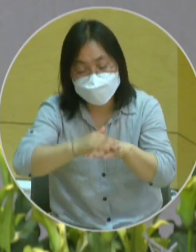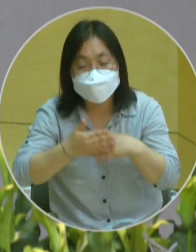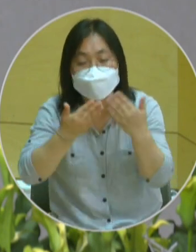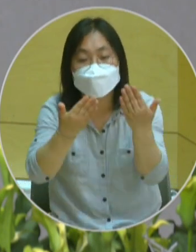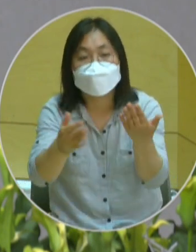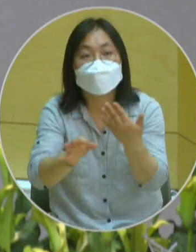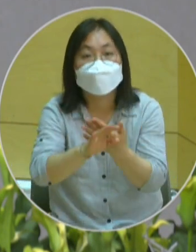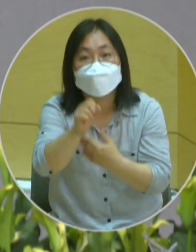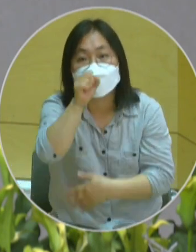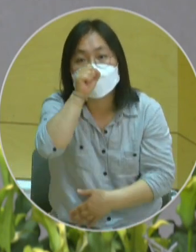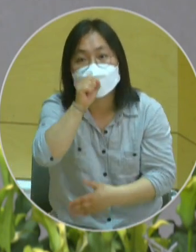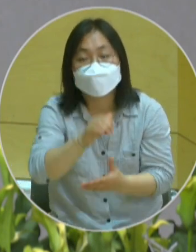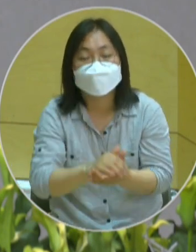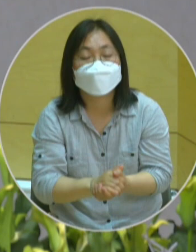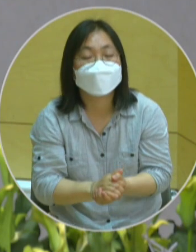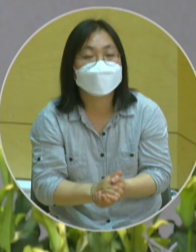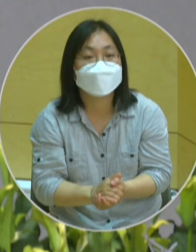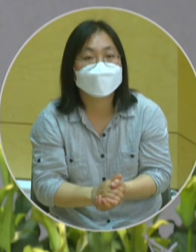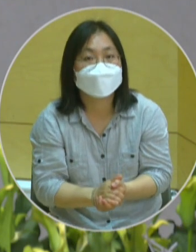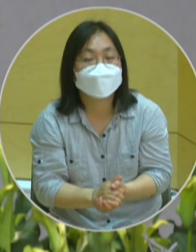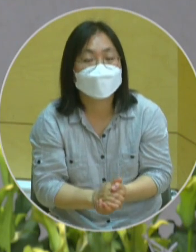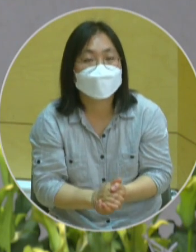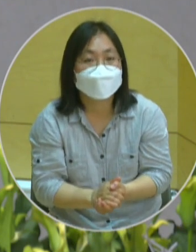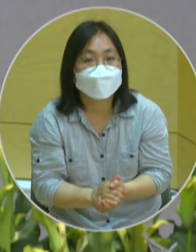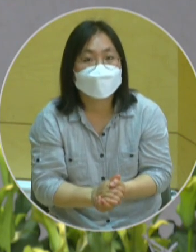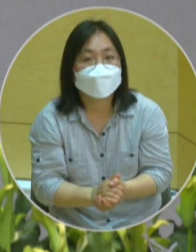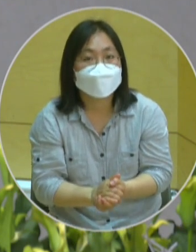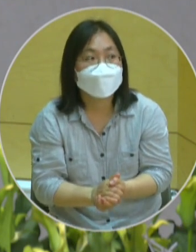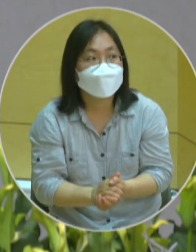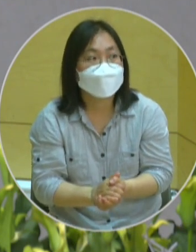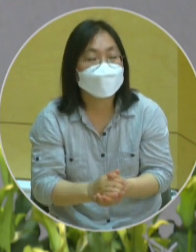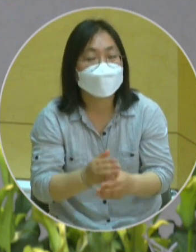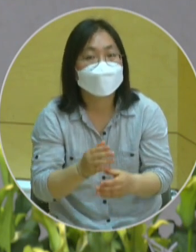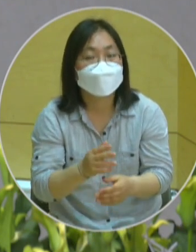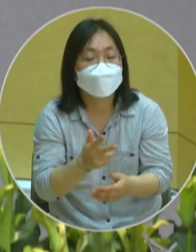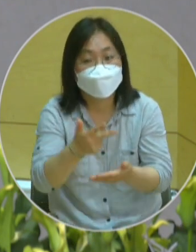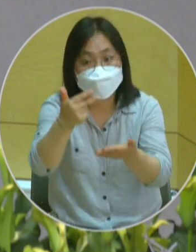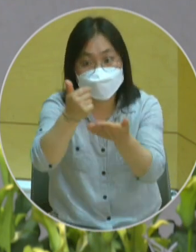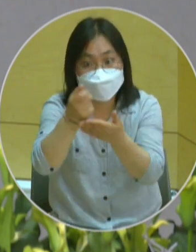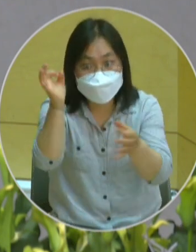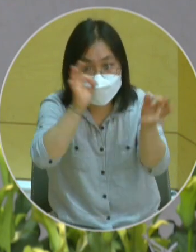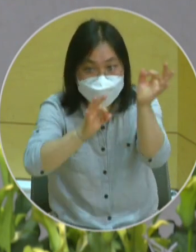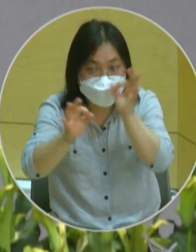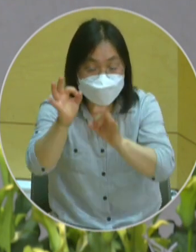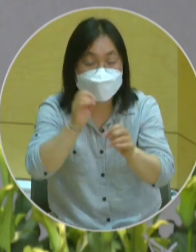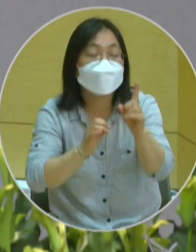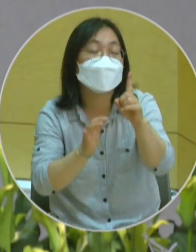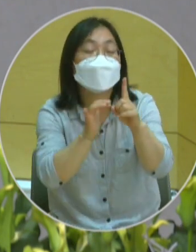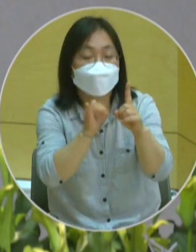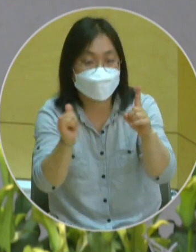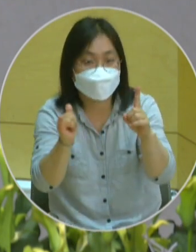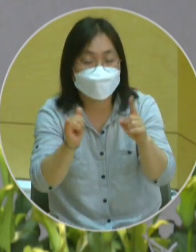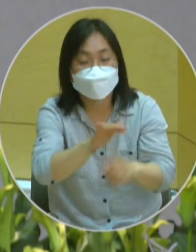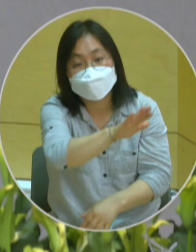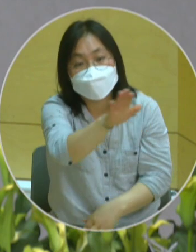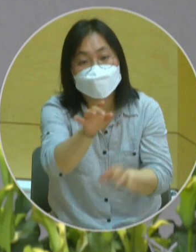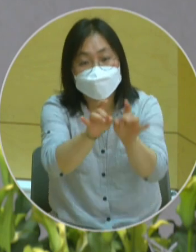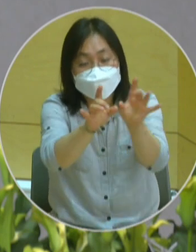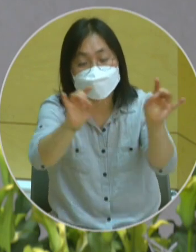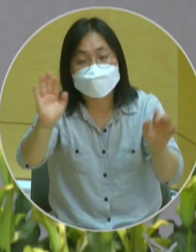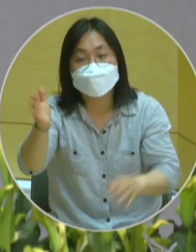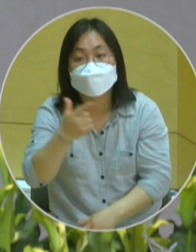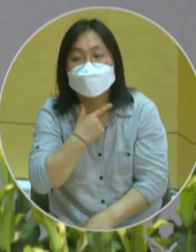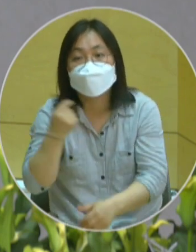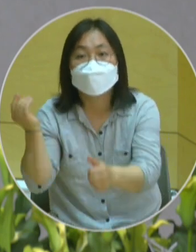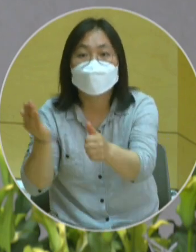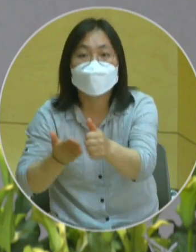수 있으면 좋겠습니다. 그 주제가 주님이 찾으시는 그 한 사람인데 여러분들 되기를 바라고요. 그